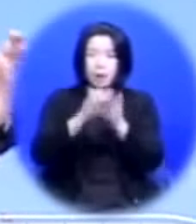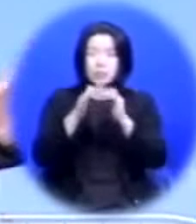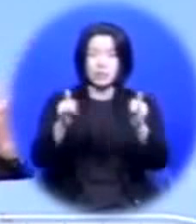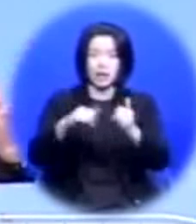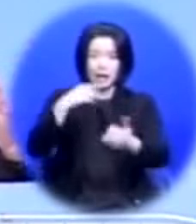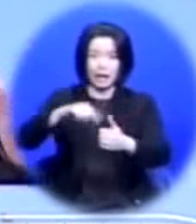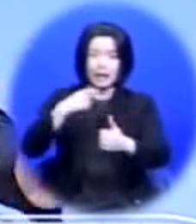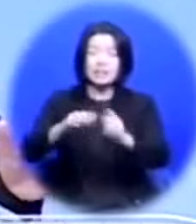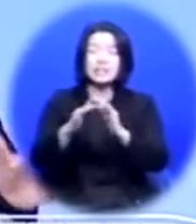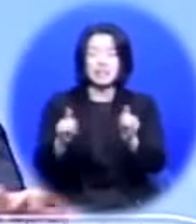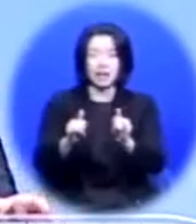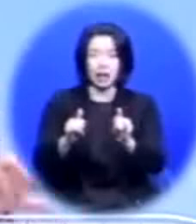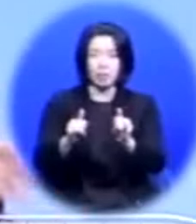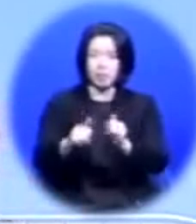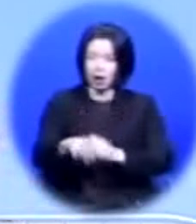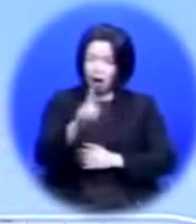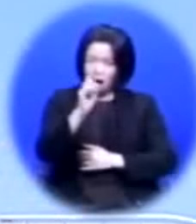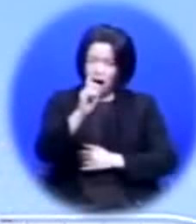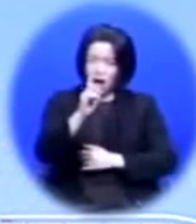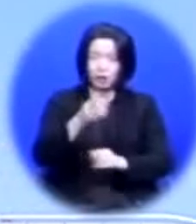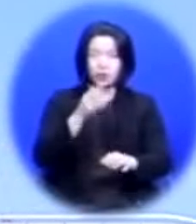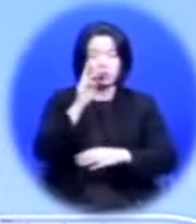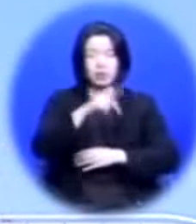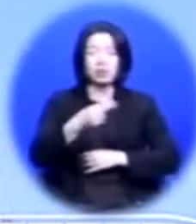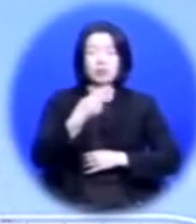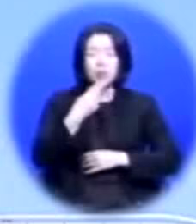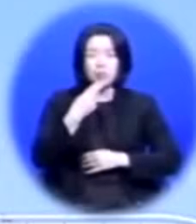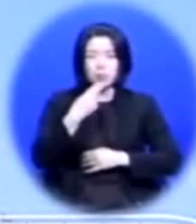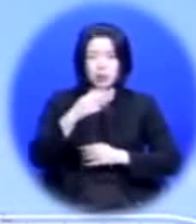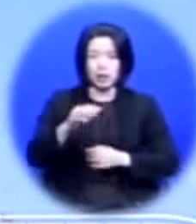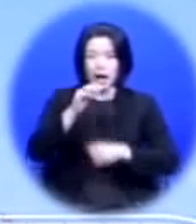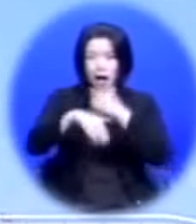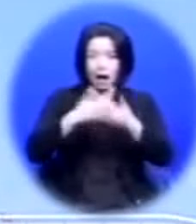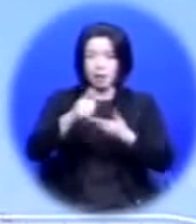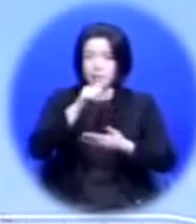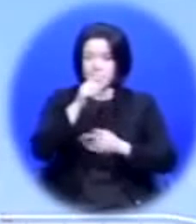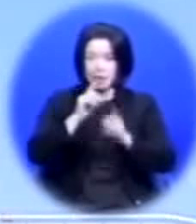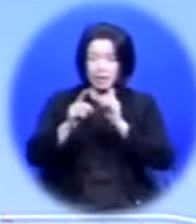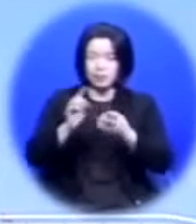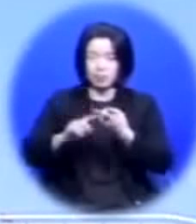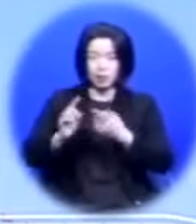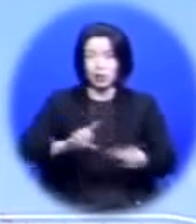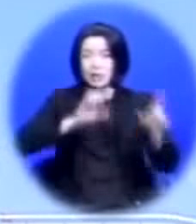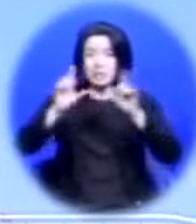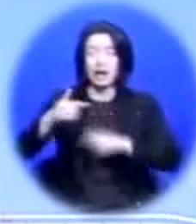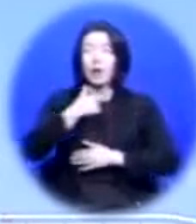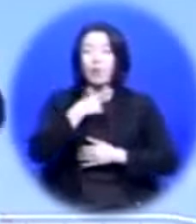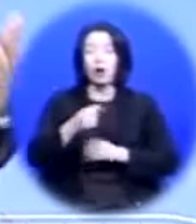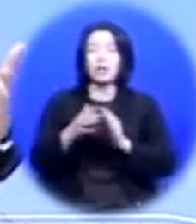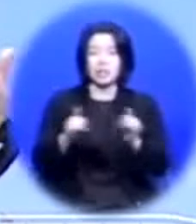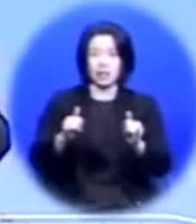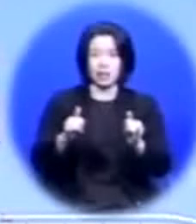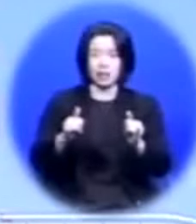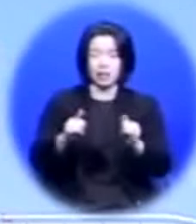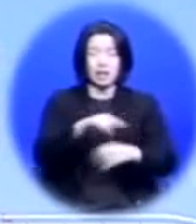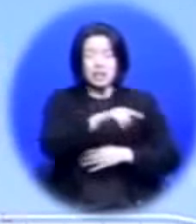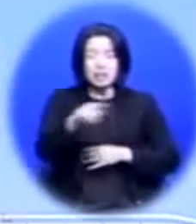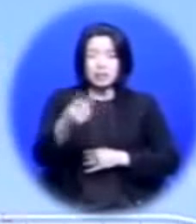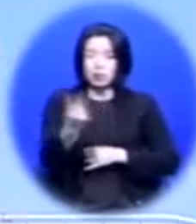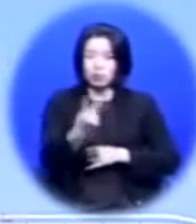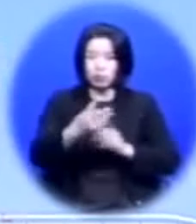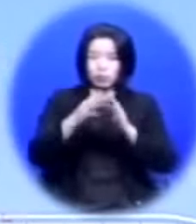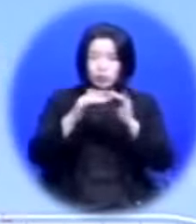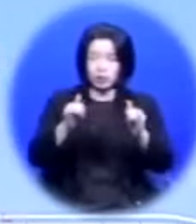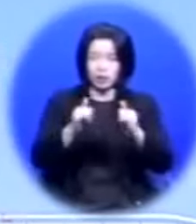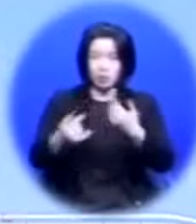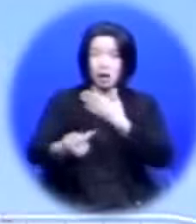1.1도 어김없이 하나님의 말씀대로 살아보려고 애를 썼던 사람 물론 그들이 좀 외식의 자들이었고 때문에